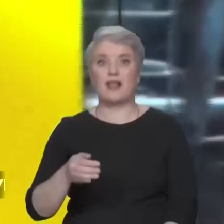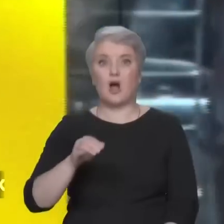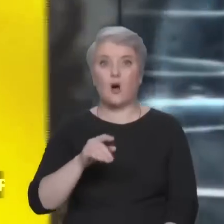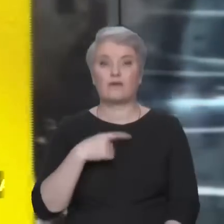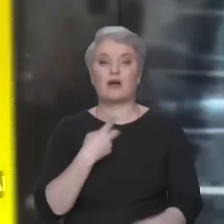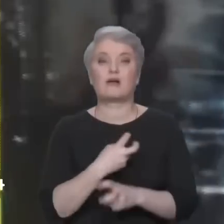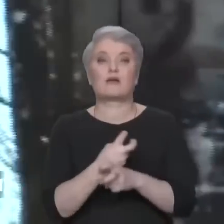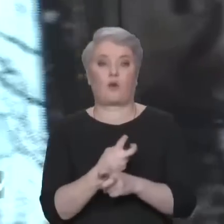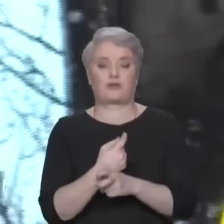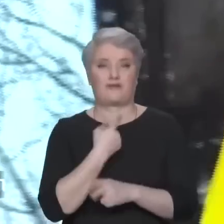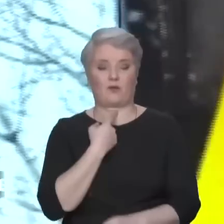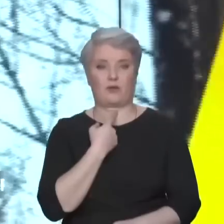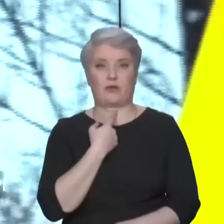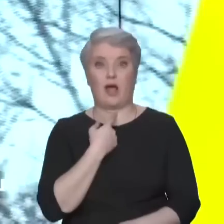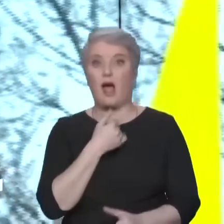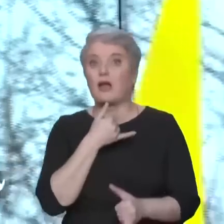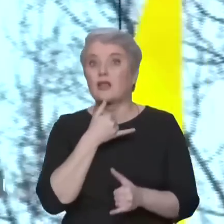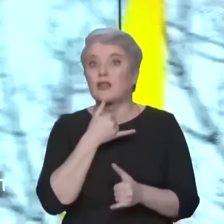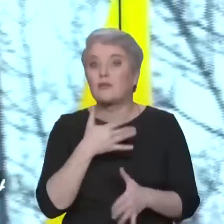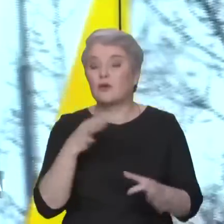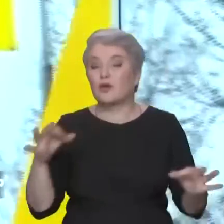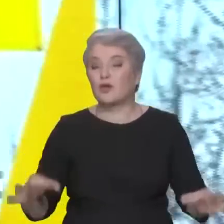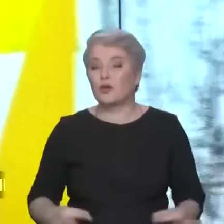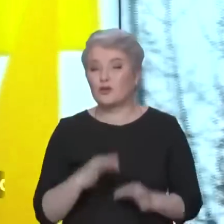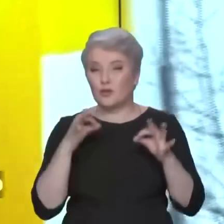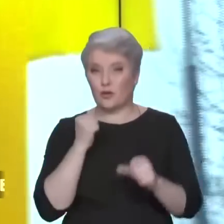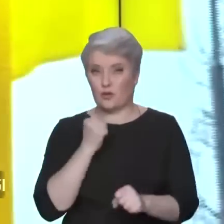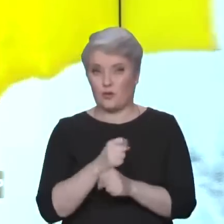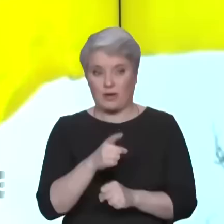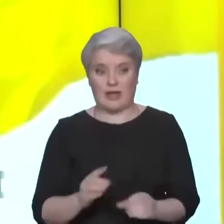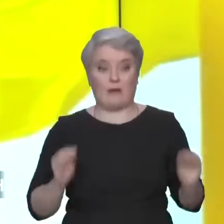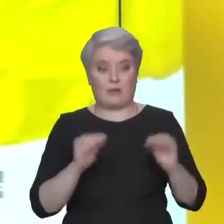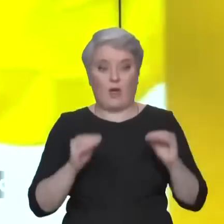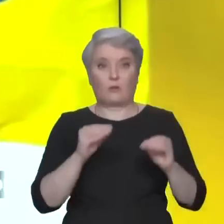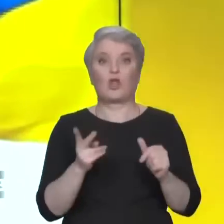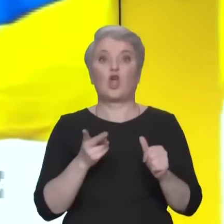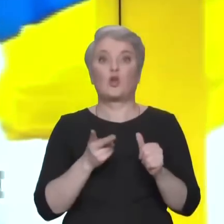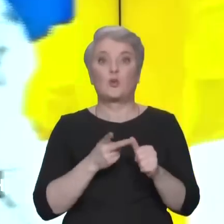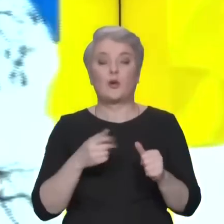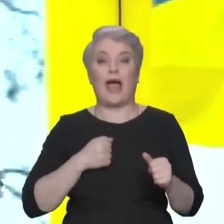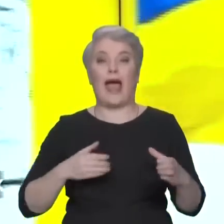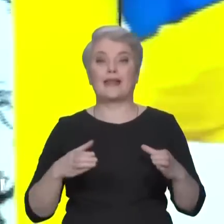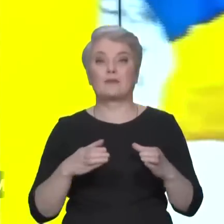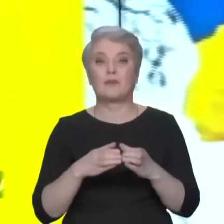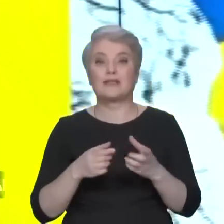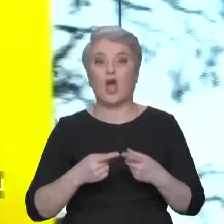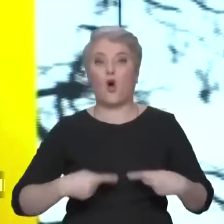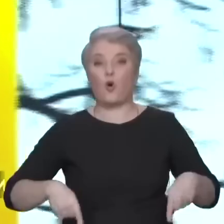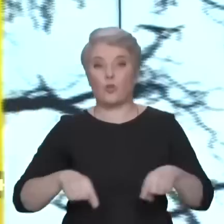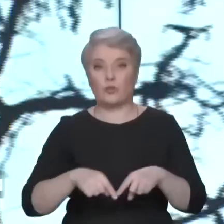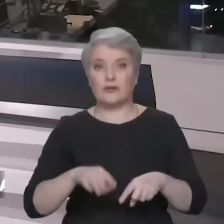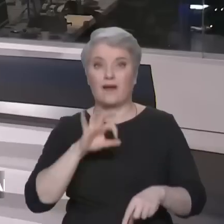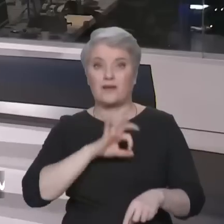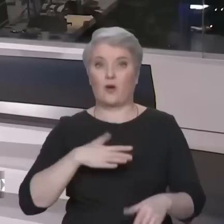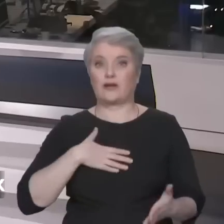в Гирлянці. Але вони нічого з цим не можуть зробити. Вони там концентрують другий армійський корпус, використовують цих своїх